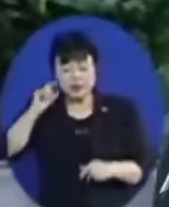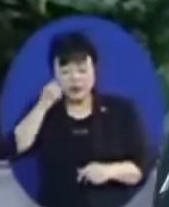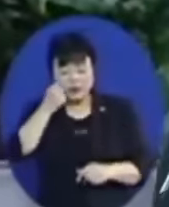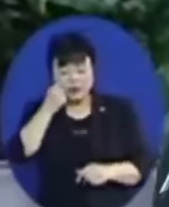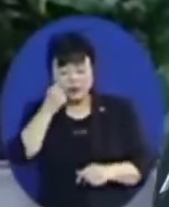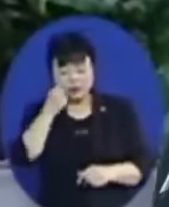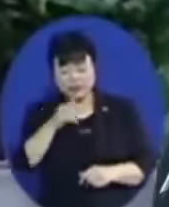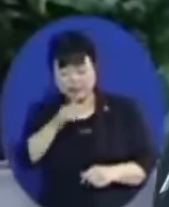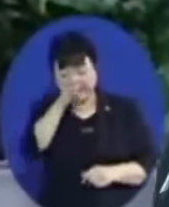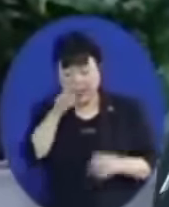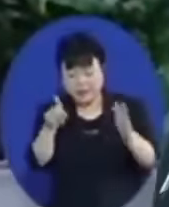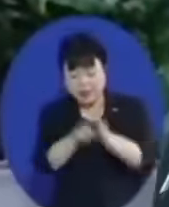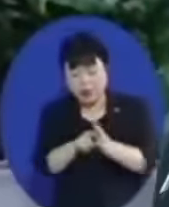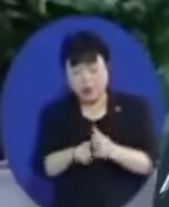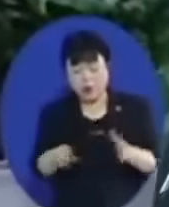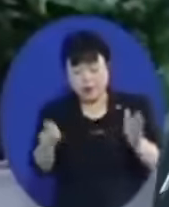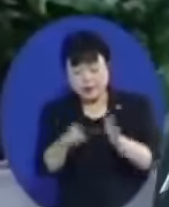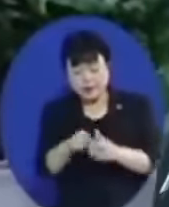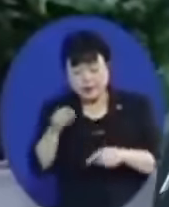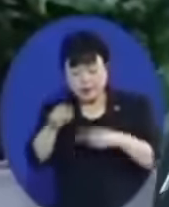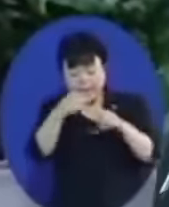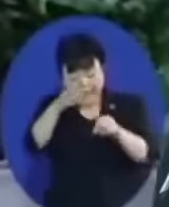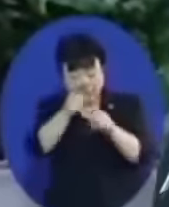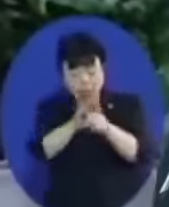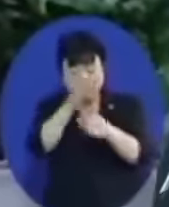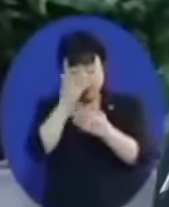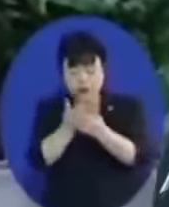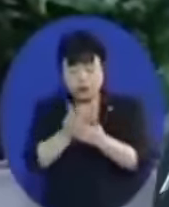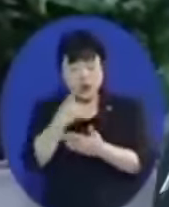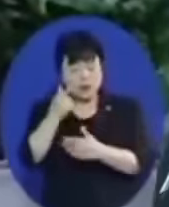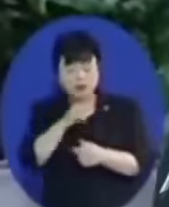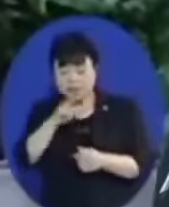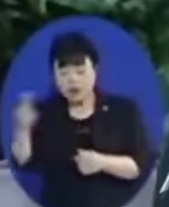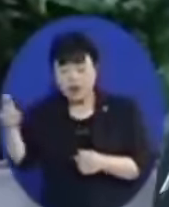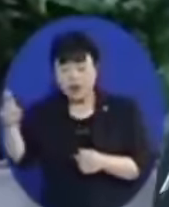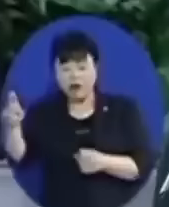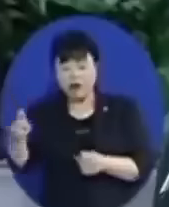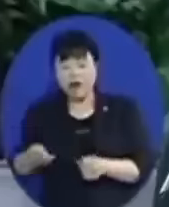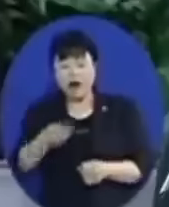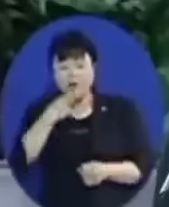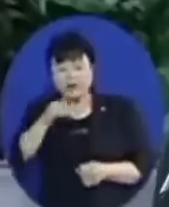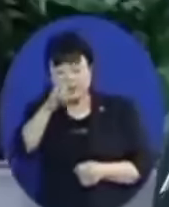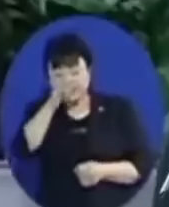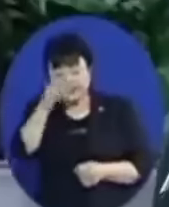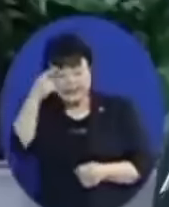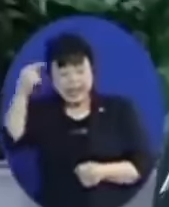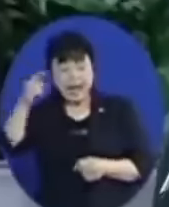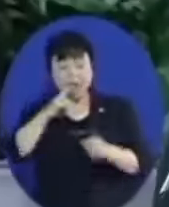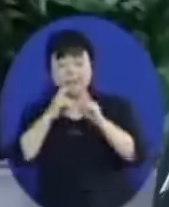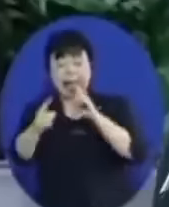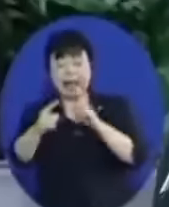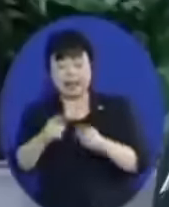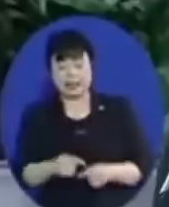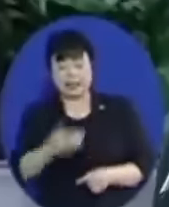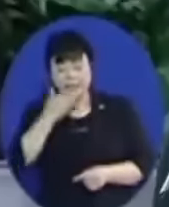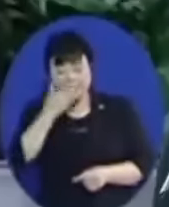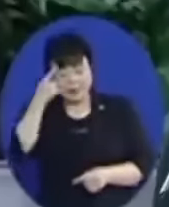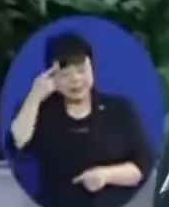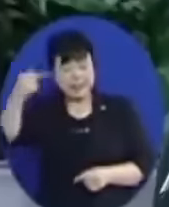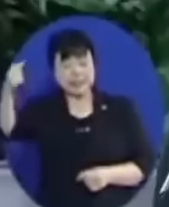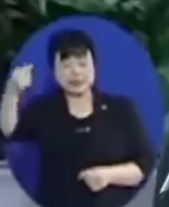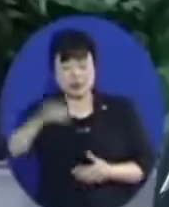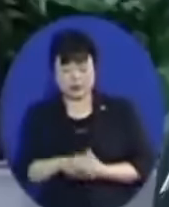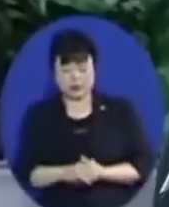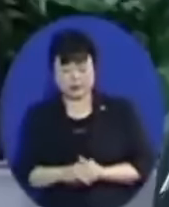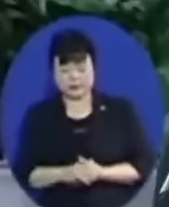믿게 만들어주시고 믿음으로 나아가게 만들어주시고 아버지여 없는 것을 있는 것까지 말하고 긍정적으로 말하게